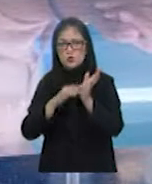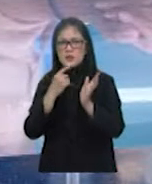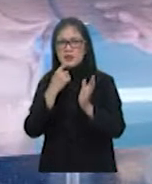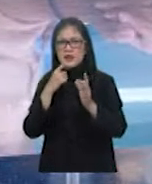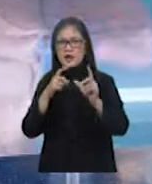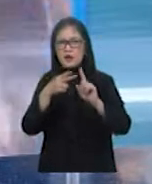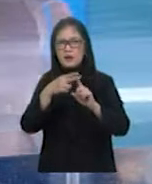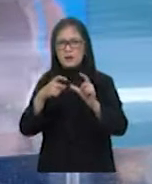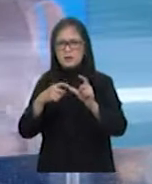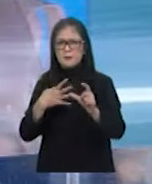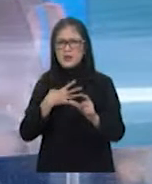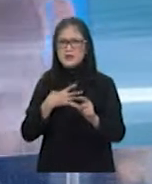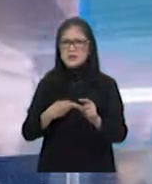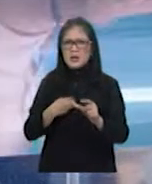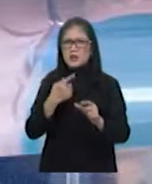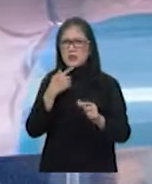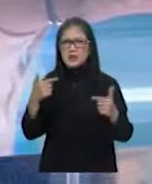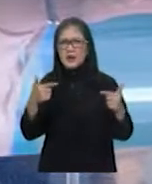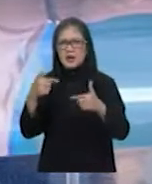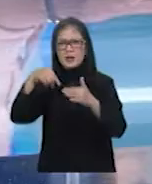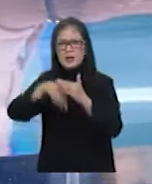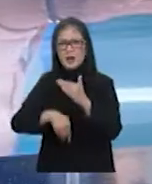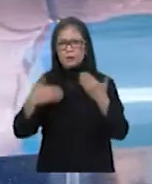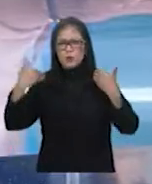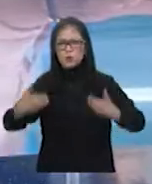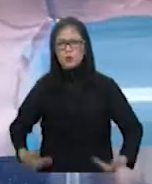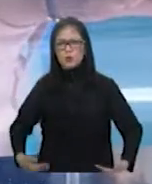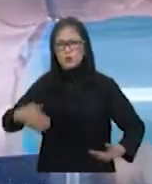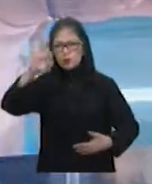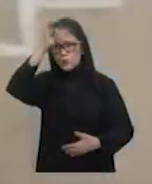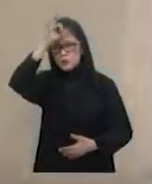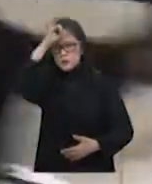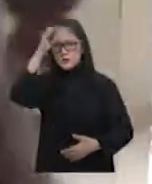mengesankan terjadinya perang internal di tubuh Polri.